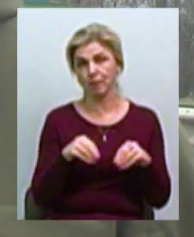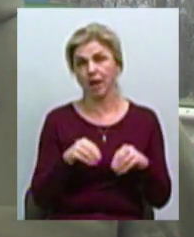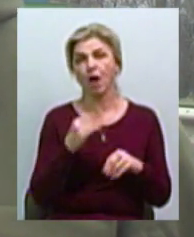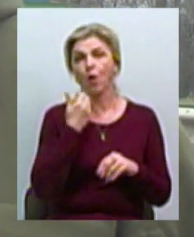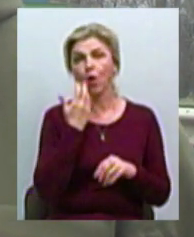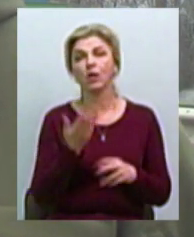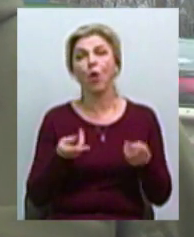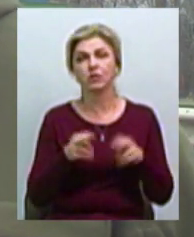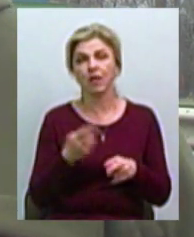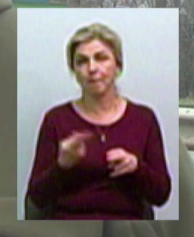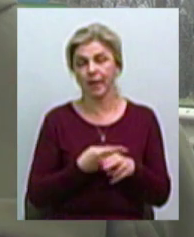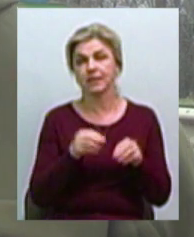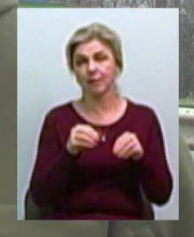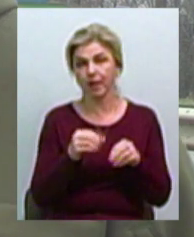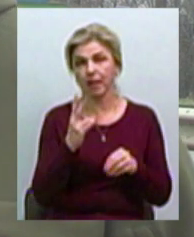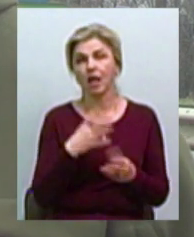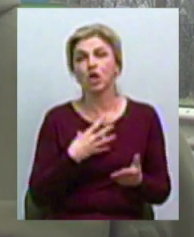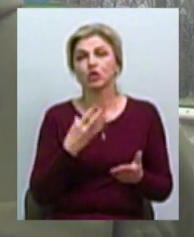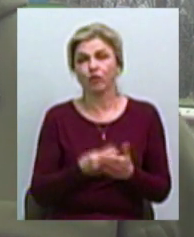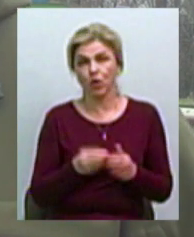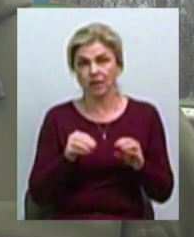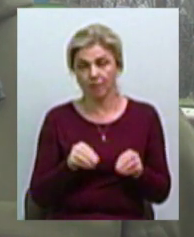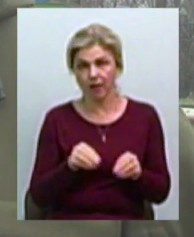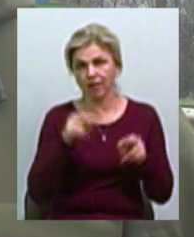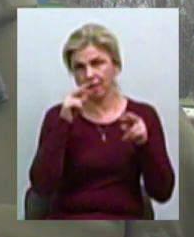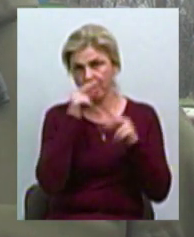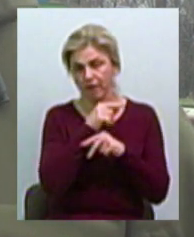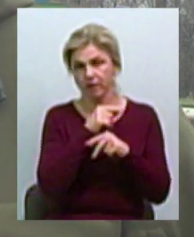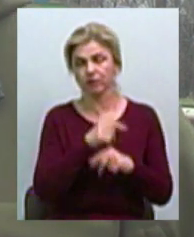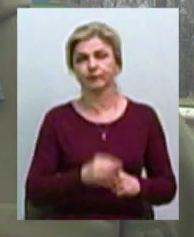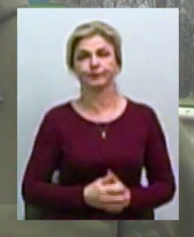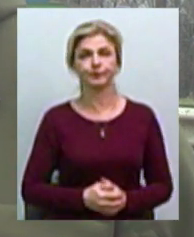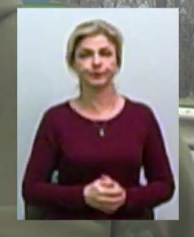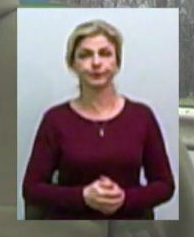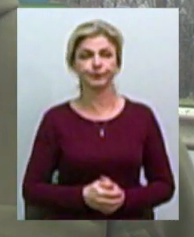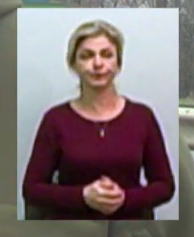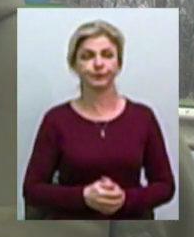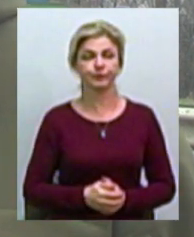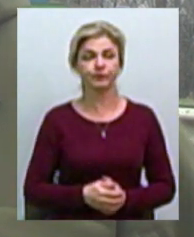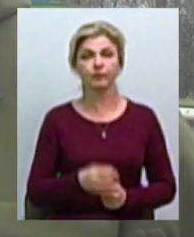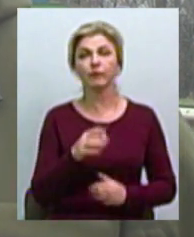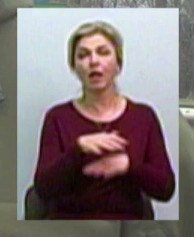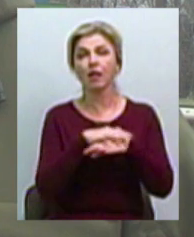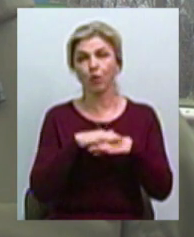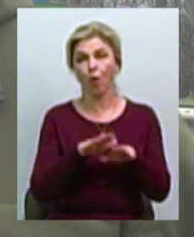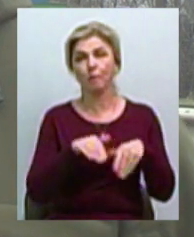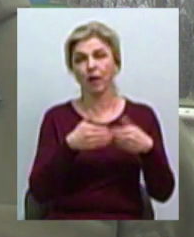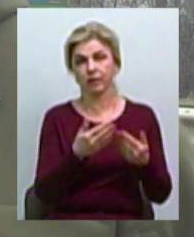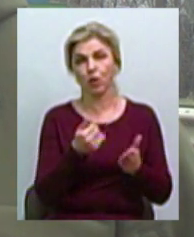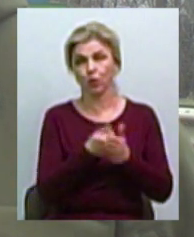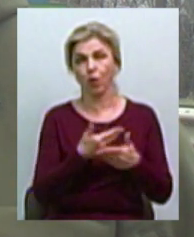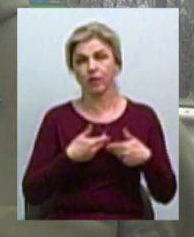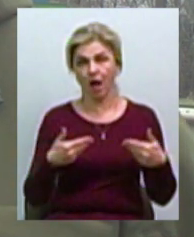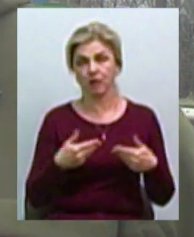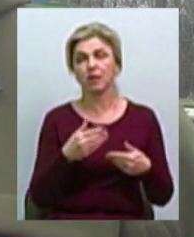українці залишаться без землі, на своїй же землі, це є неправильно. До нас вони, ну, обратилися за допомогою, так як ми являємося,